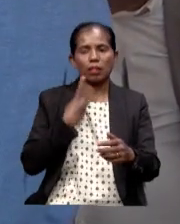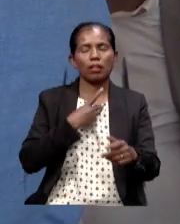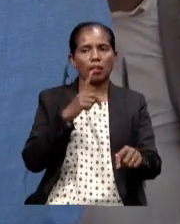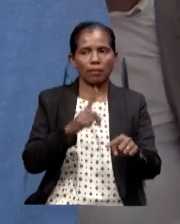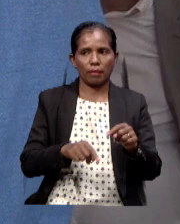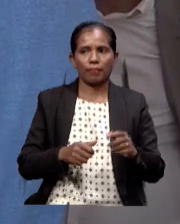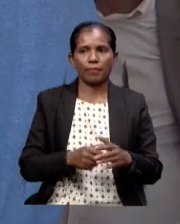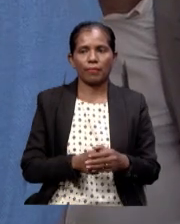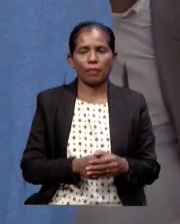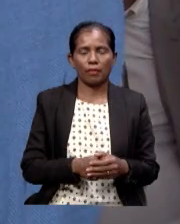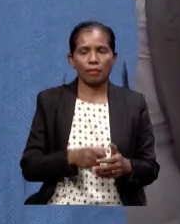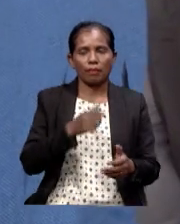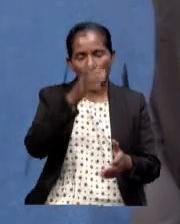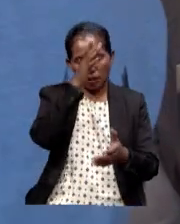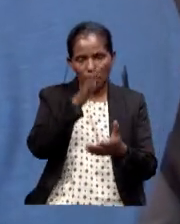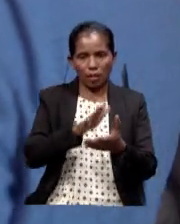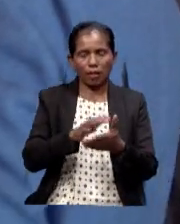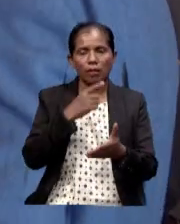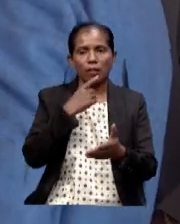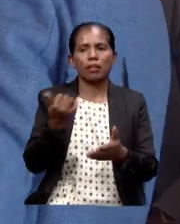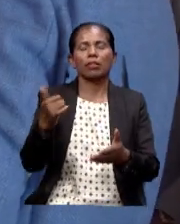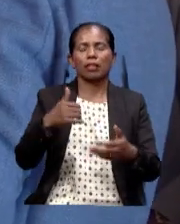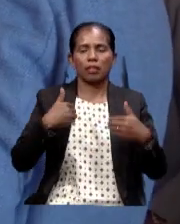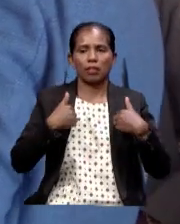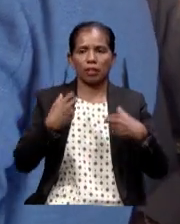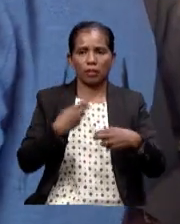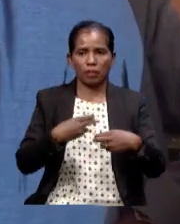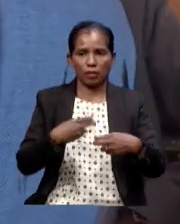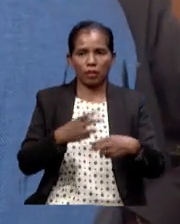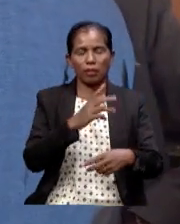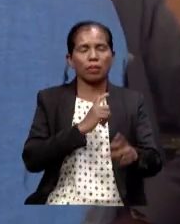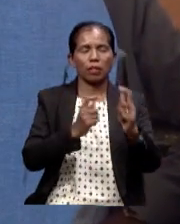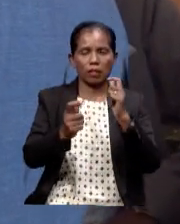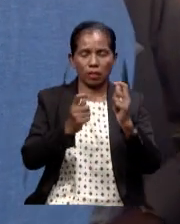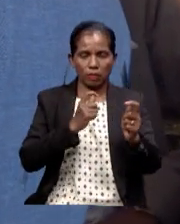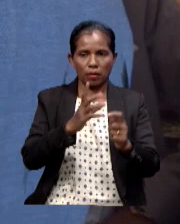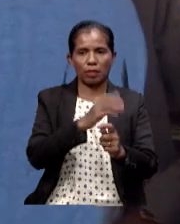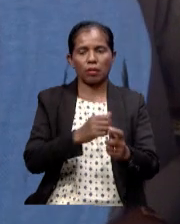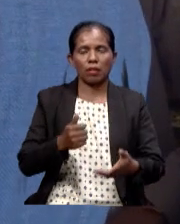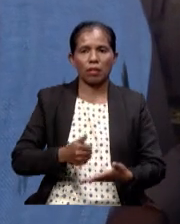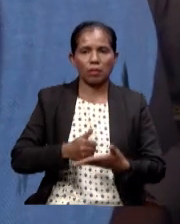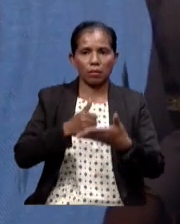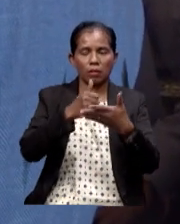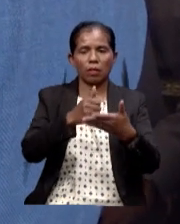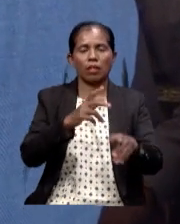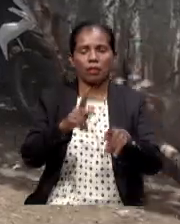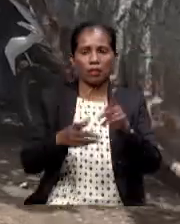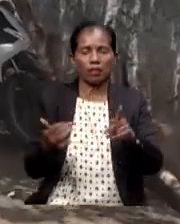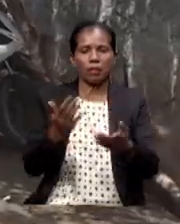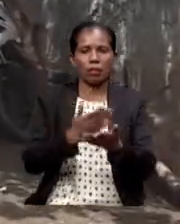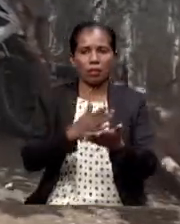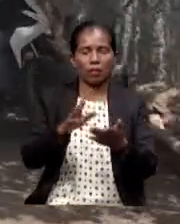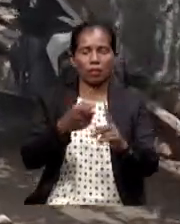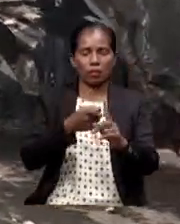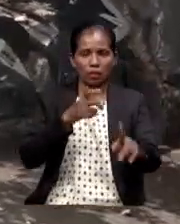husi Rigo Linda Haktuir durante ne sira iha dificuldade kono ba transporte atu tula produto sirne be sosa husi tos